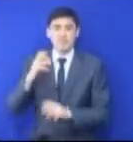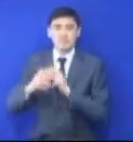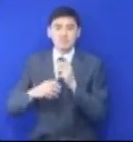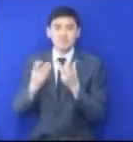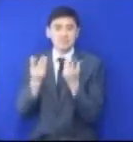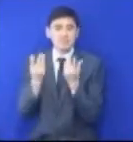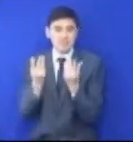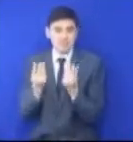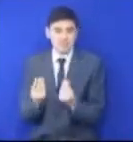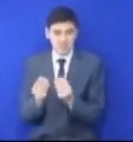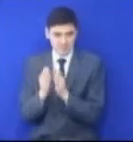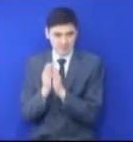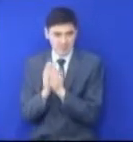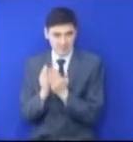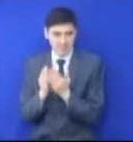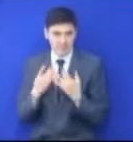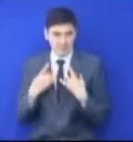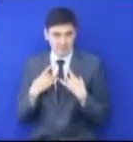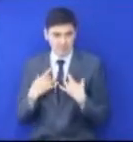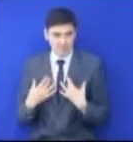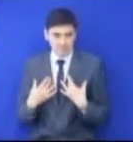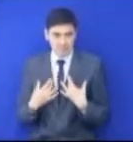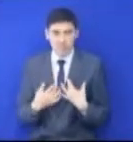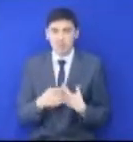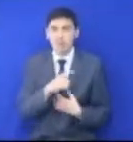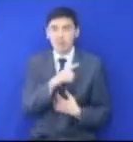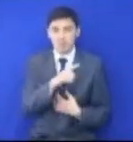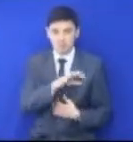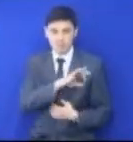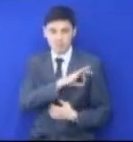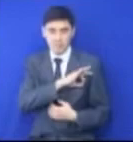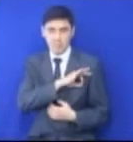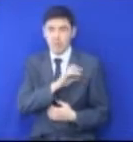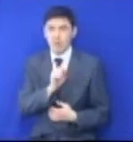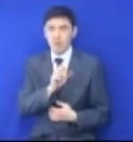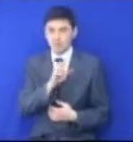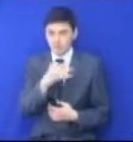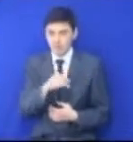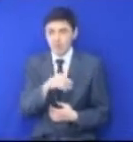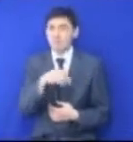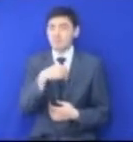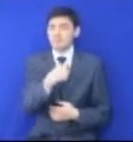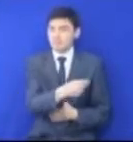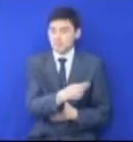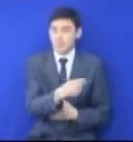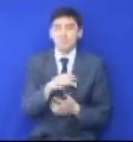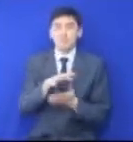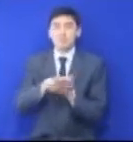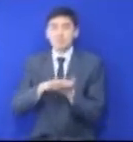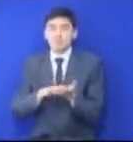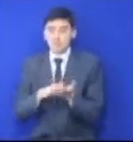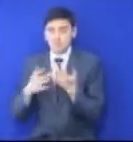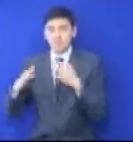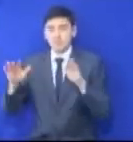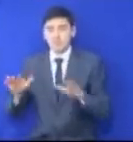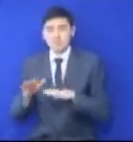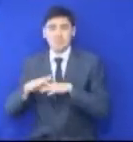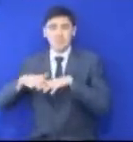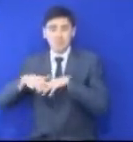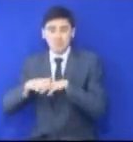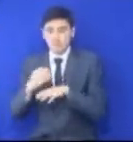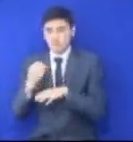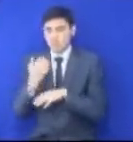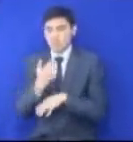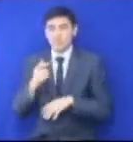книги, Ильдару Урозалину была вручена медаль «Абай». Творческий вечер продолжился концертом, где были исполнены народные песни и зачитаны